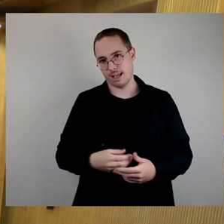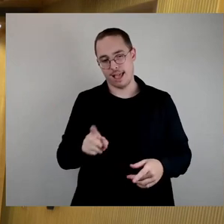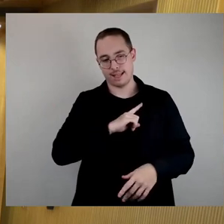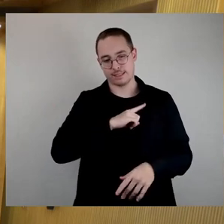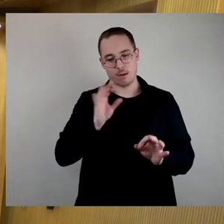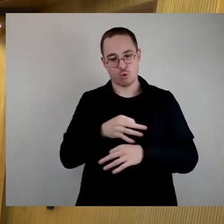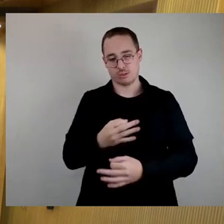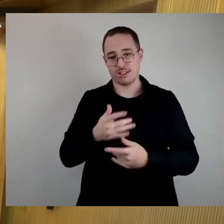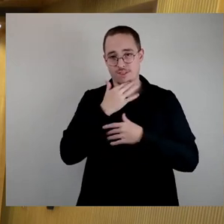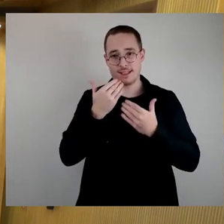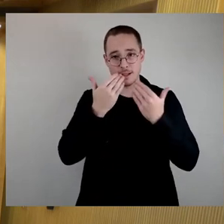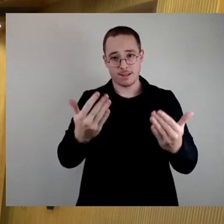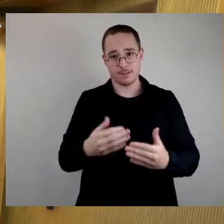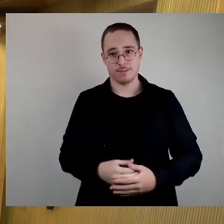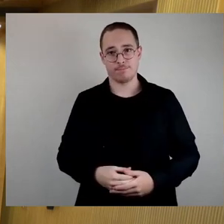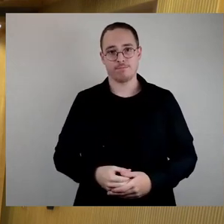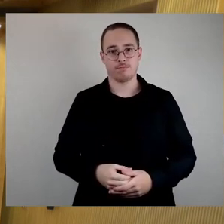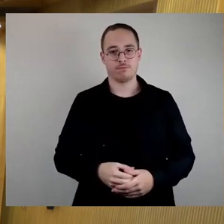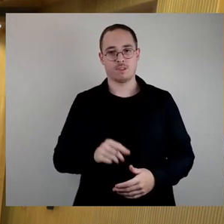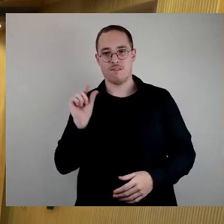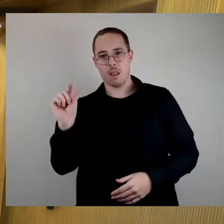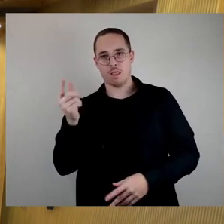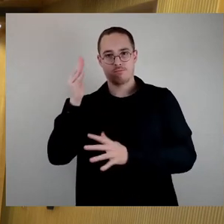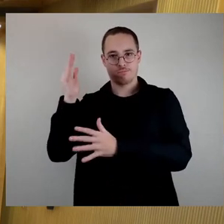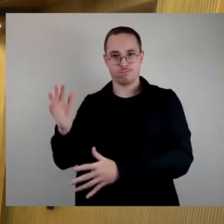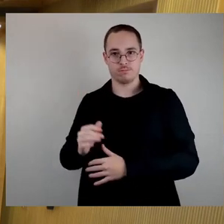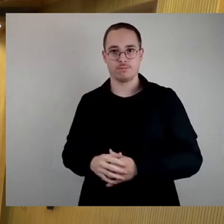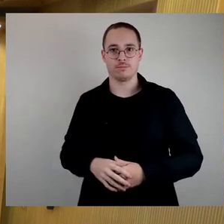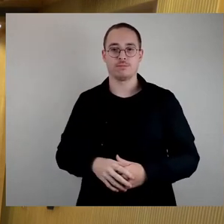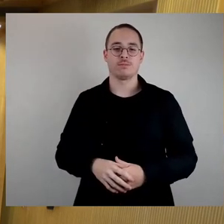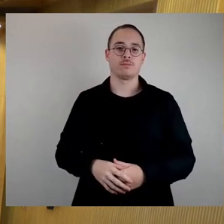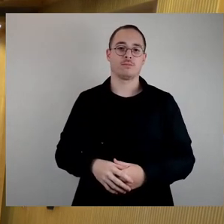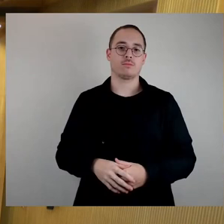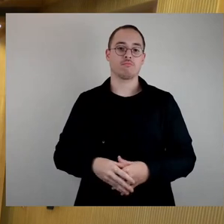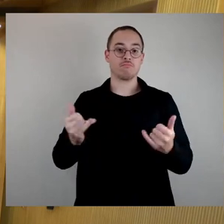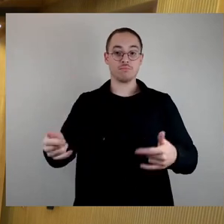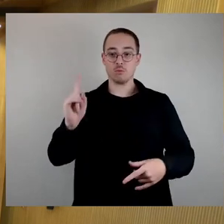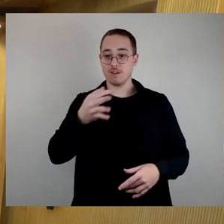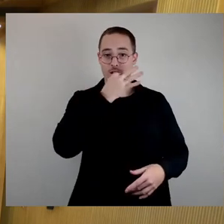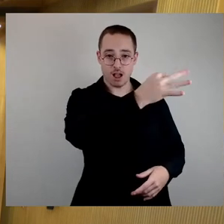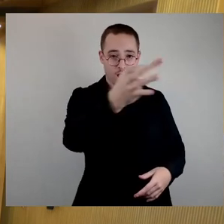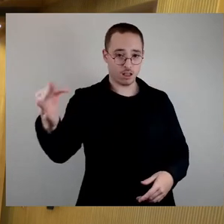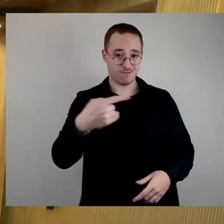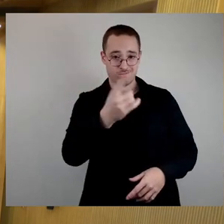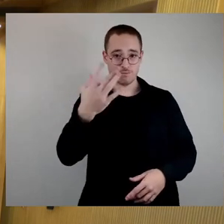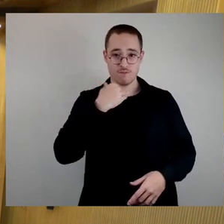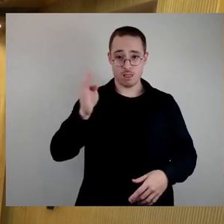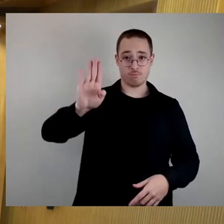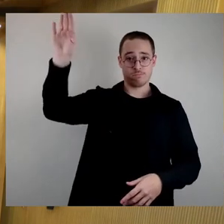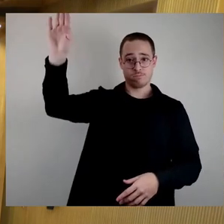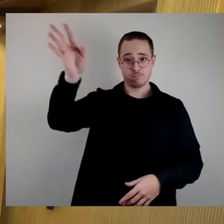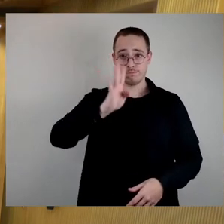Okay, dann würde ich mal in die Runde fragen, gibt es weiteren Gesprächsbedarf? Das sehe ich